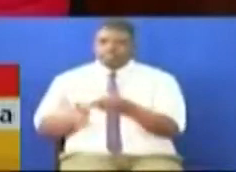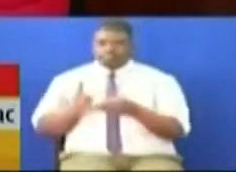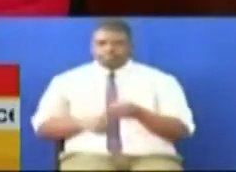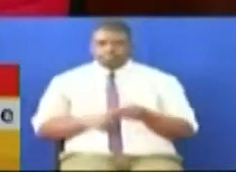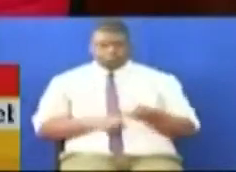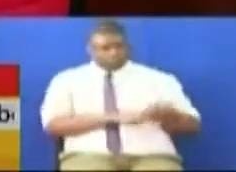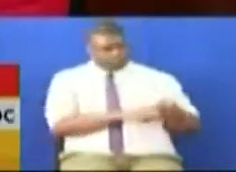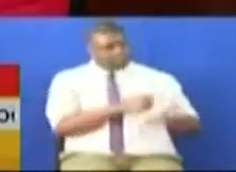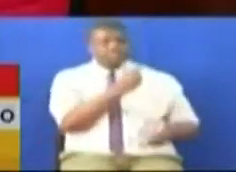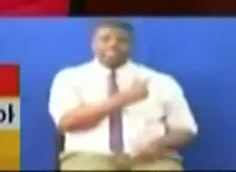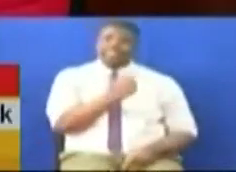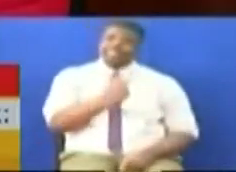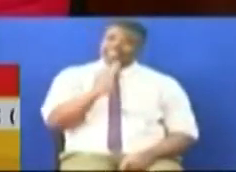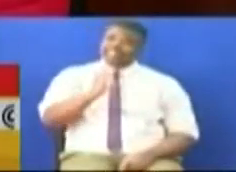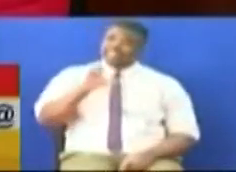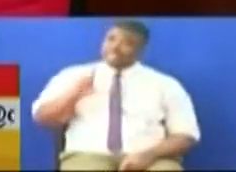kwamba